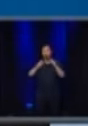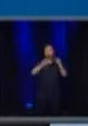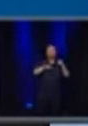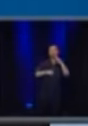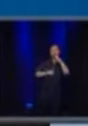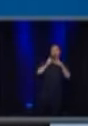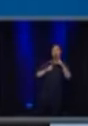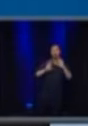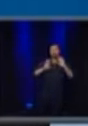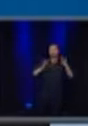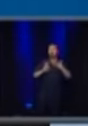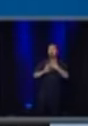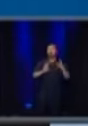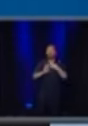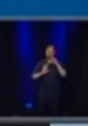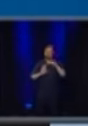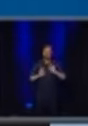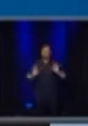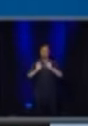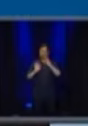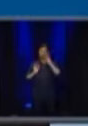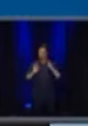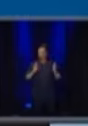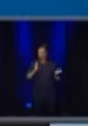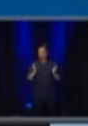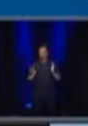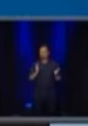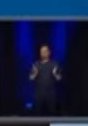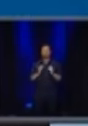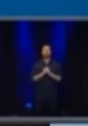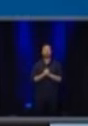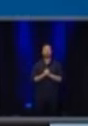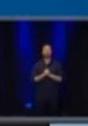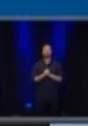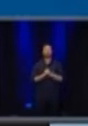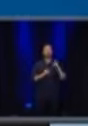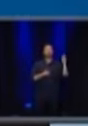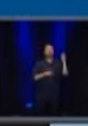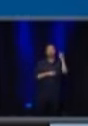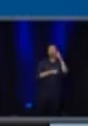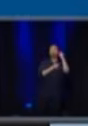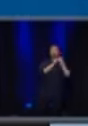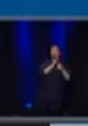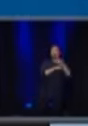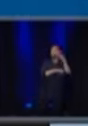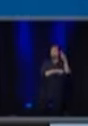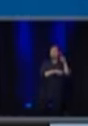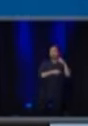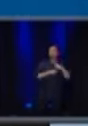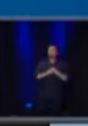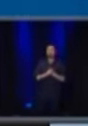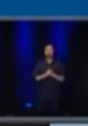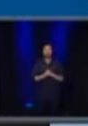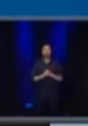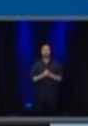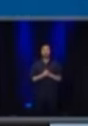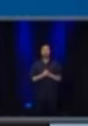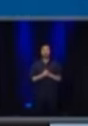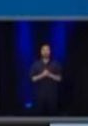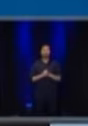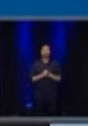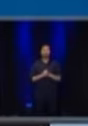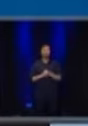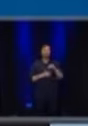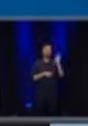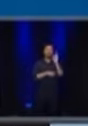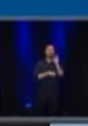une dernière question en français avant de passer en anglais. Bonjour à vous trois. Monsieur Legault, vous parliez de gros partés. Eh bien, il y a des